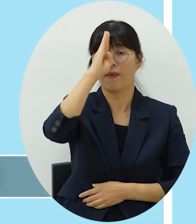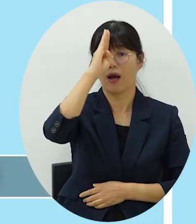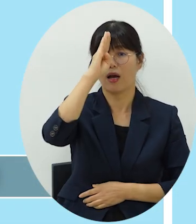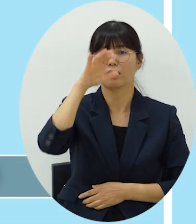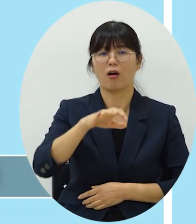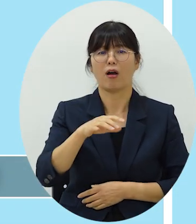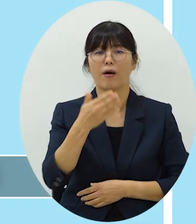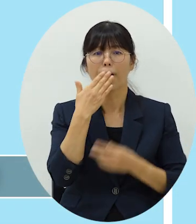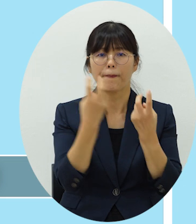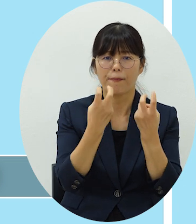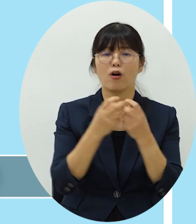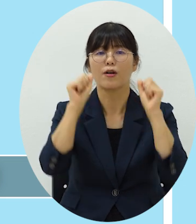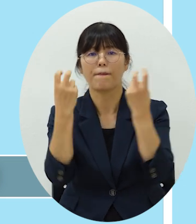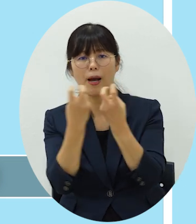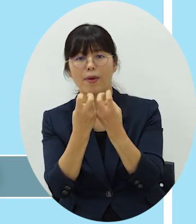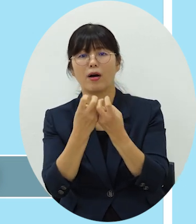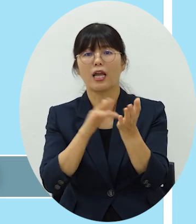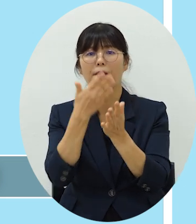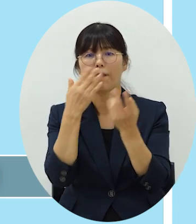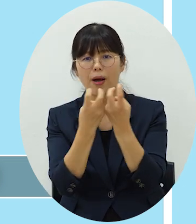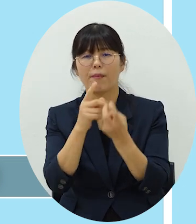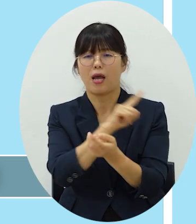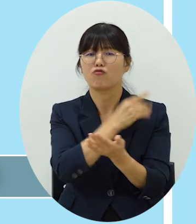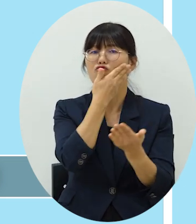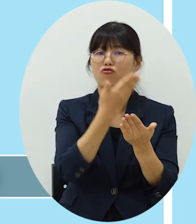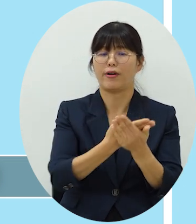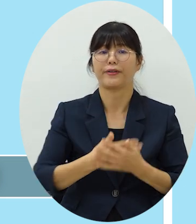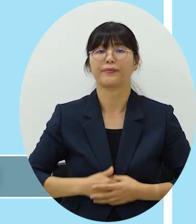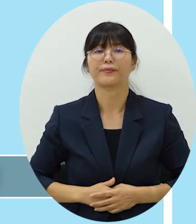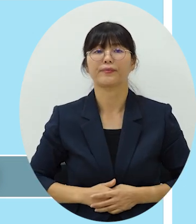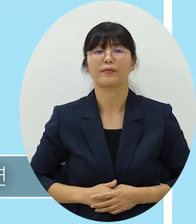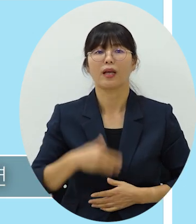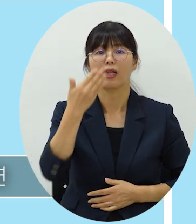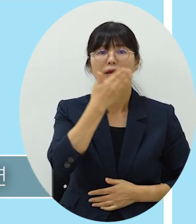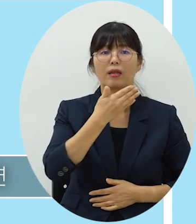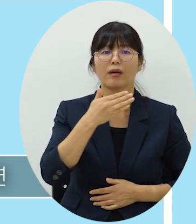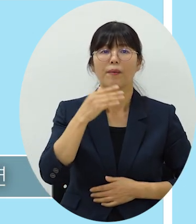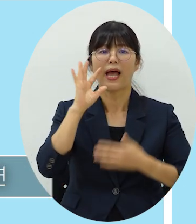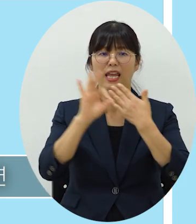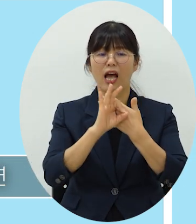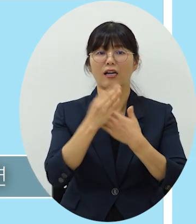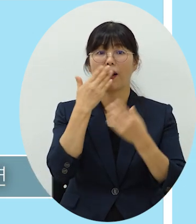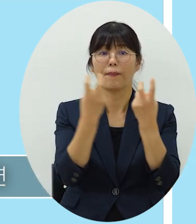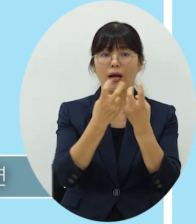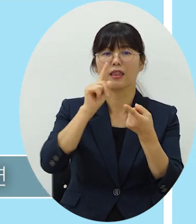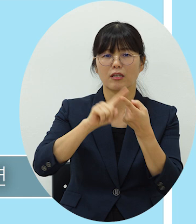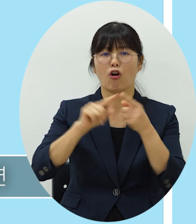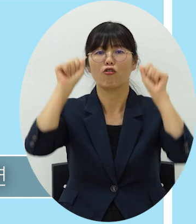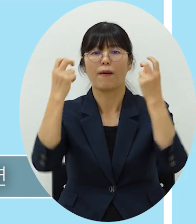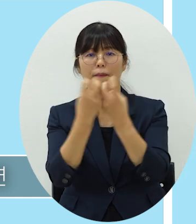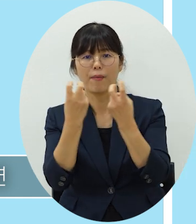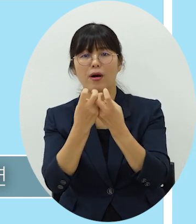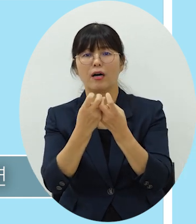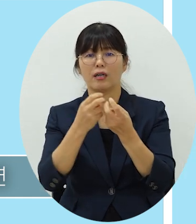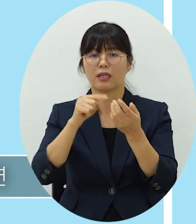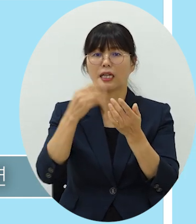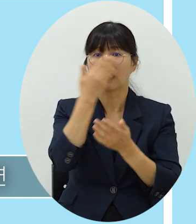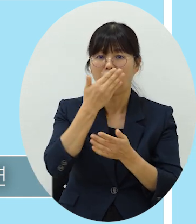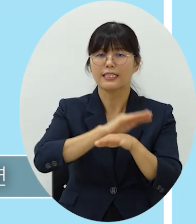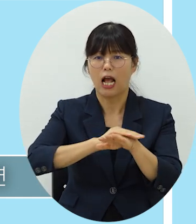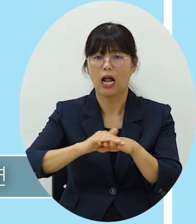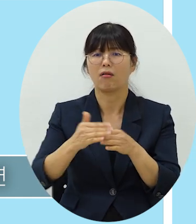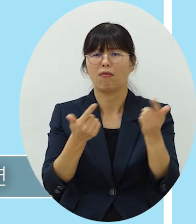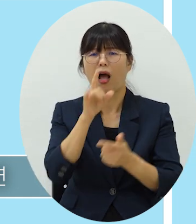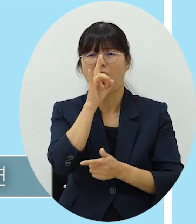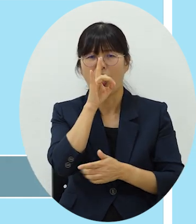관리에서 식이요법, 운동요법, 약물요법은 매우 중요하며, 만약 식이요법이나 운동요법만으로 혈당이 잘